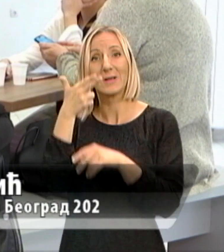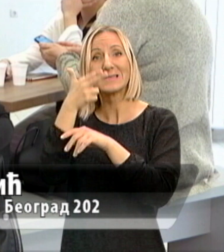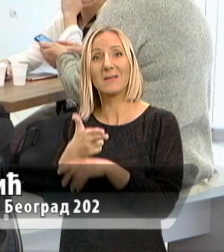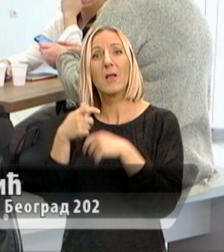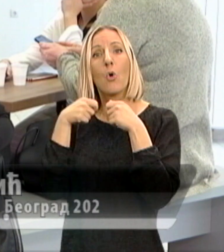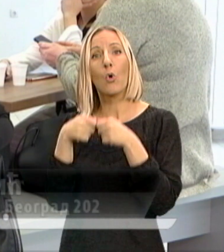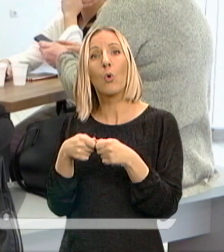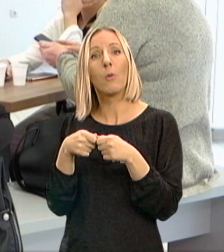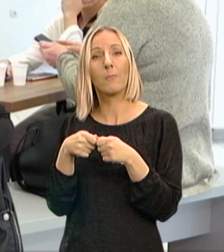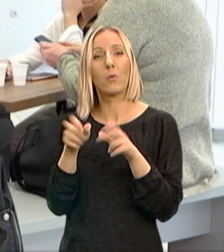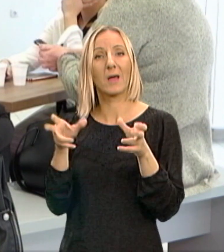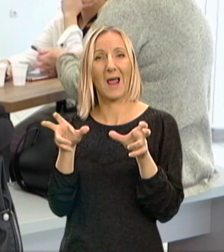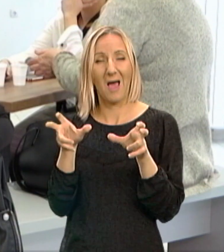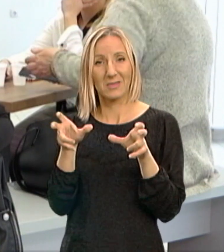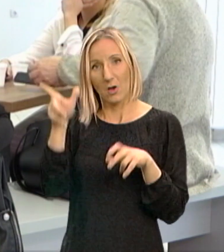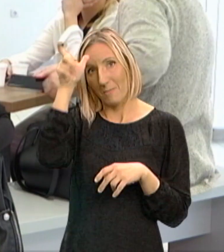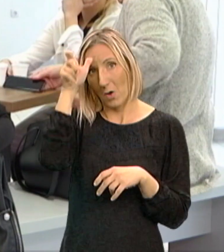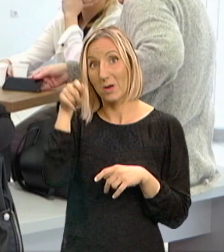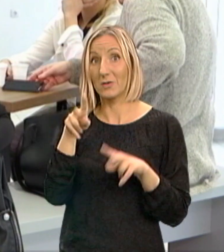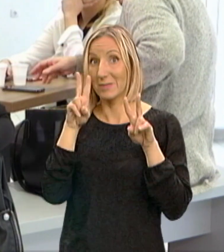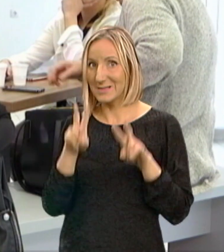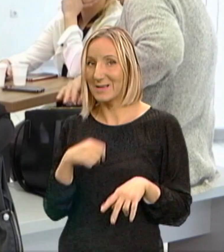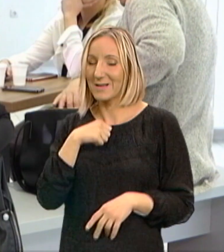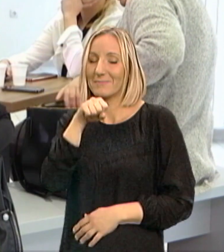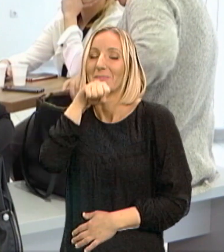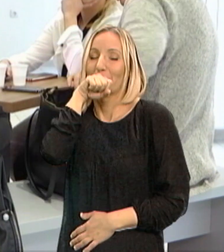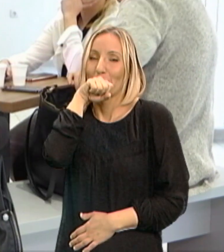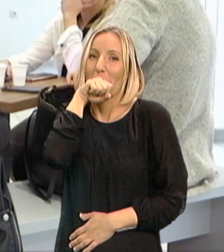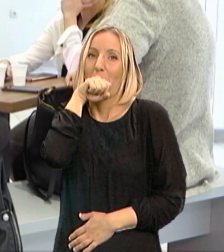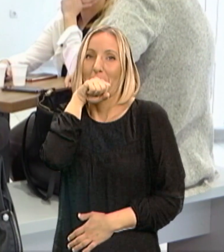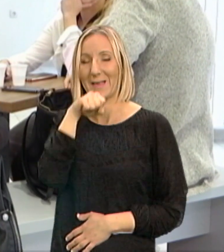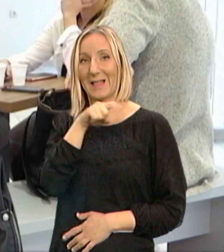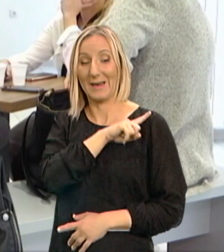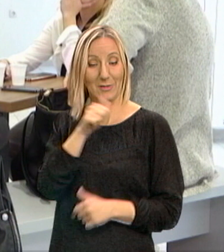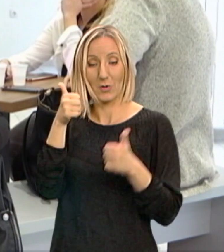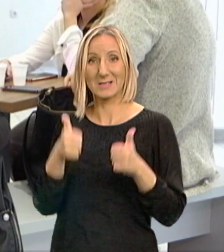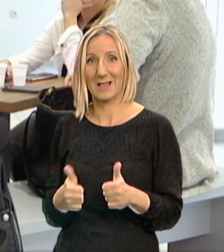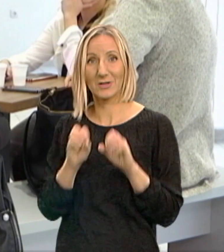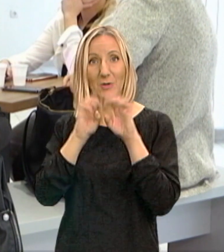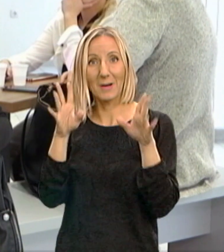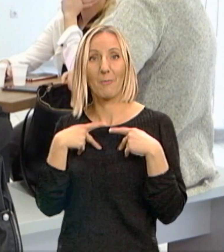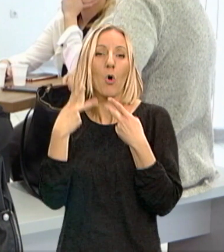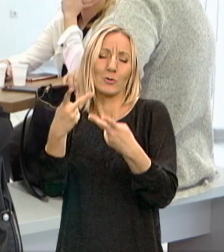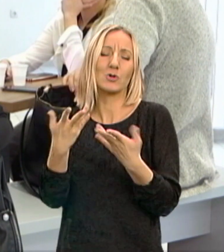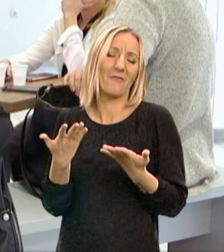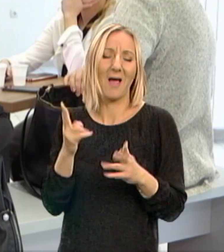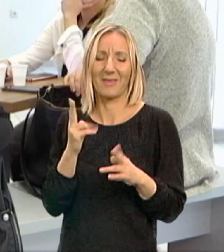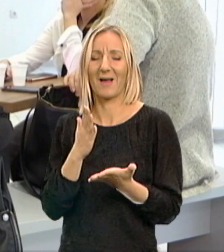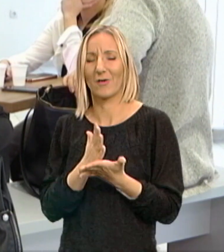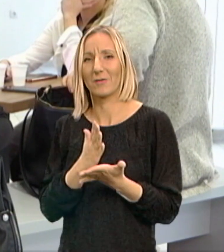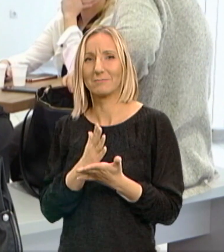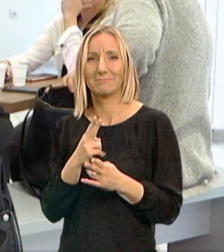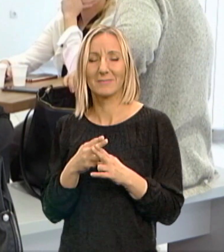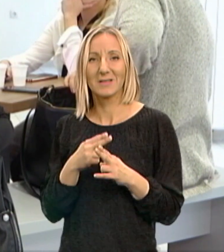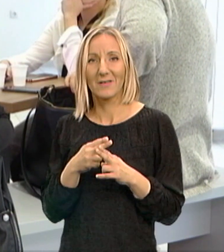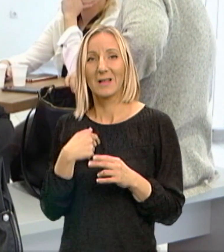klubu Radio Beograda i to mi je zaista omiljeni dosadašnji prilog, gostovanje, kako god ga zvali, jer se vrlo